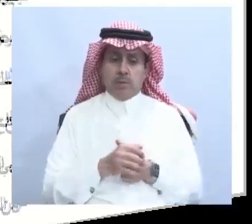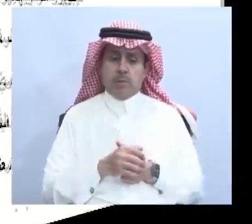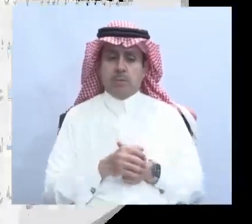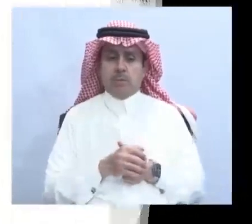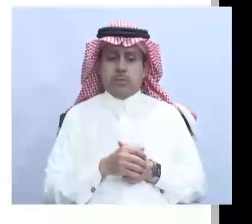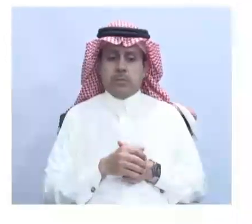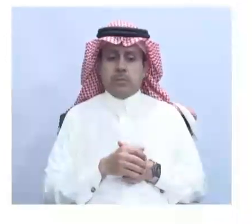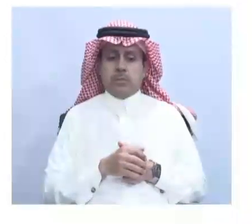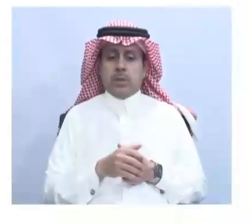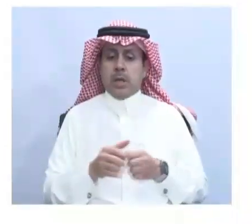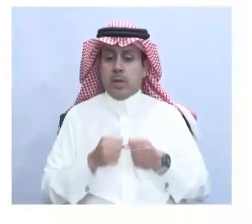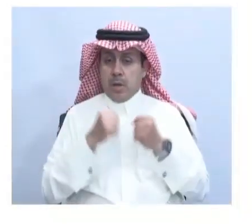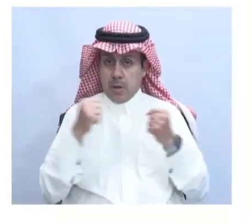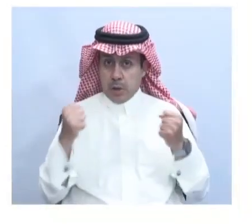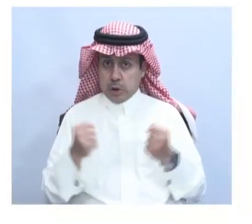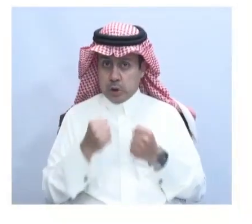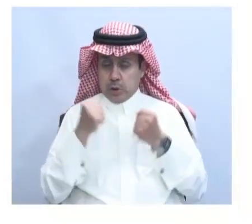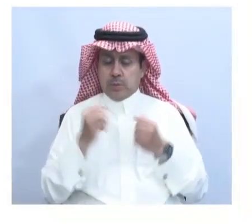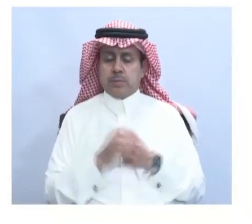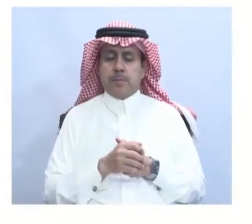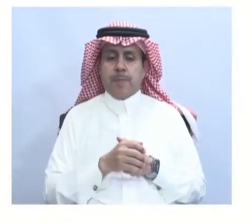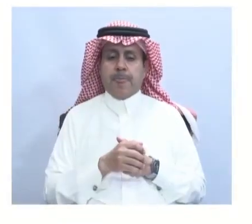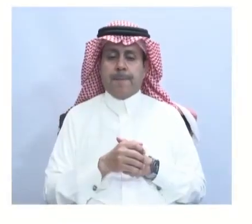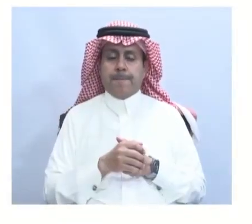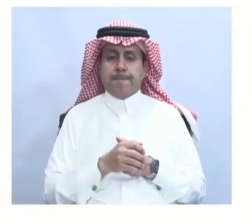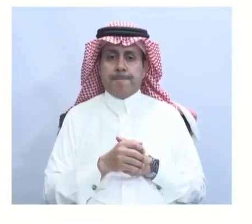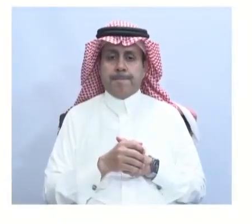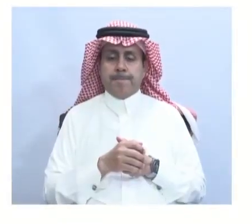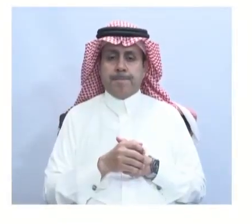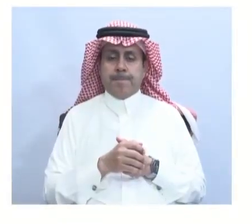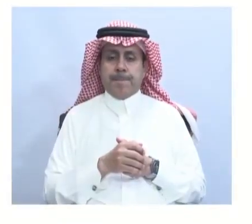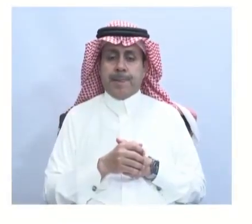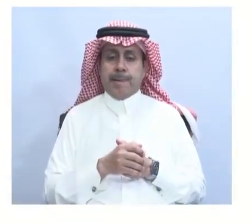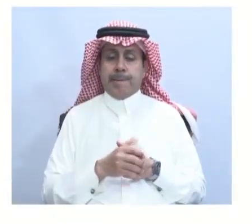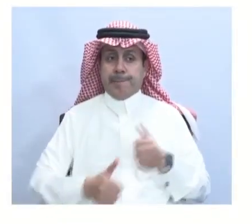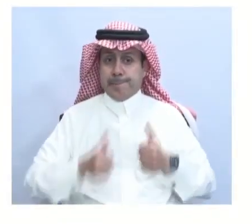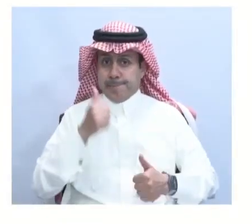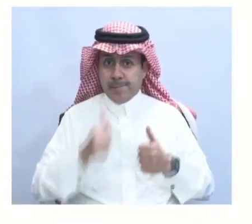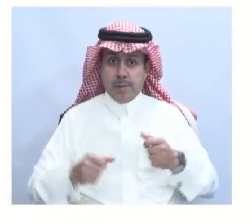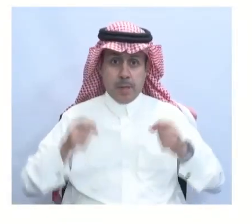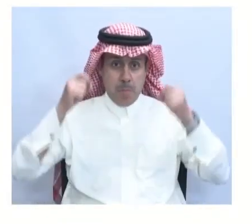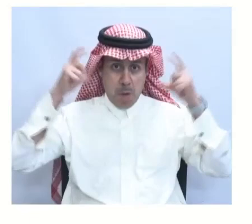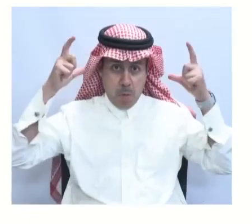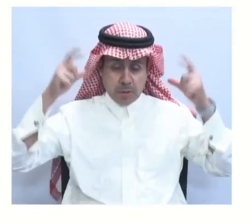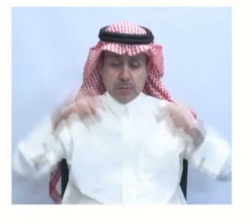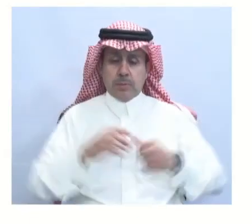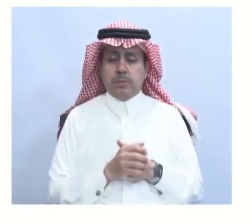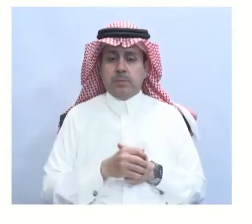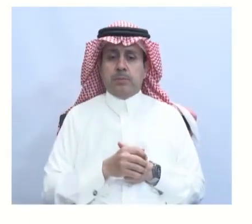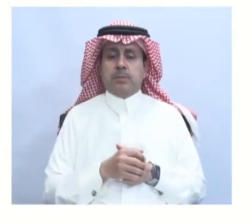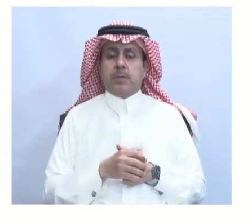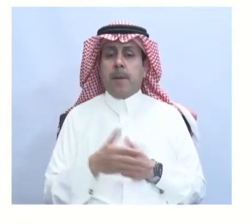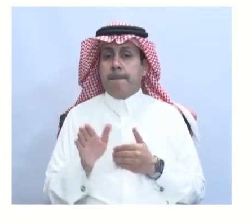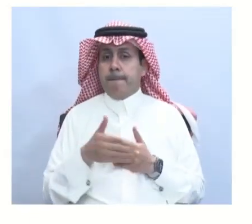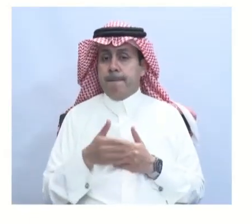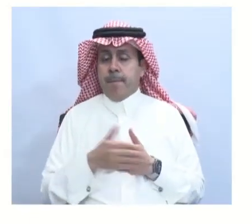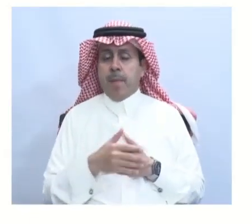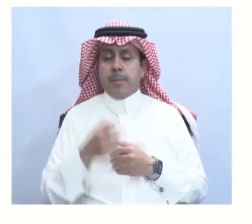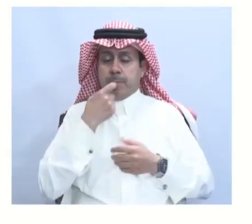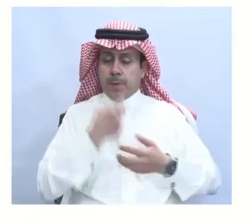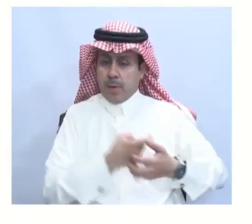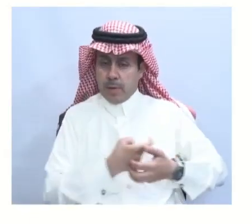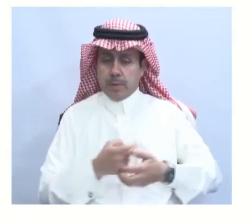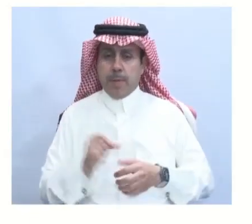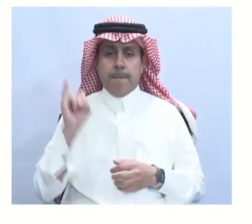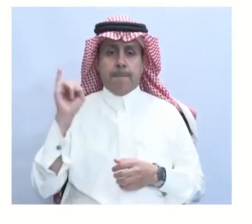والطالبات ناتي الى هذا النشاط الذي من خلاله تختبرون معلوماتكم في باب الرضاع هنا